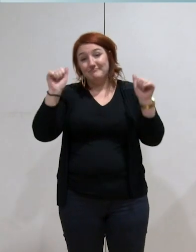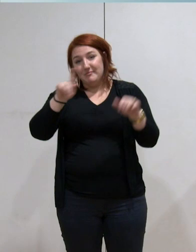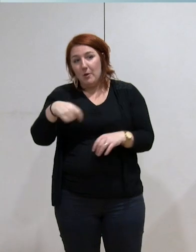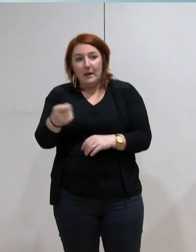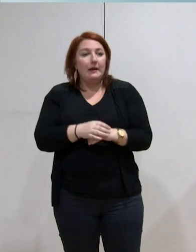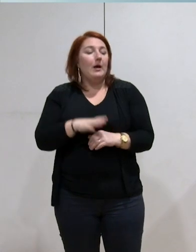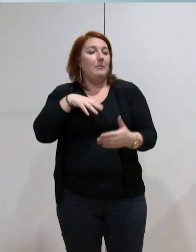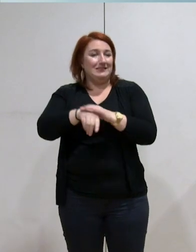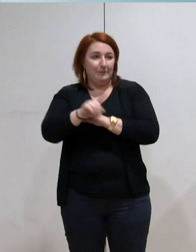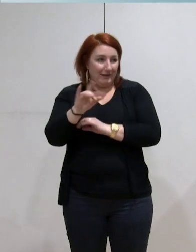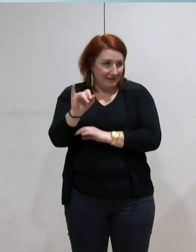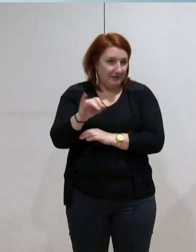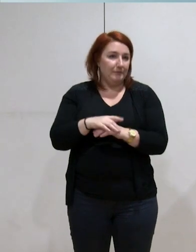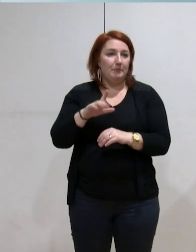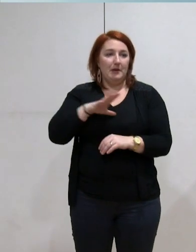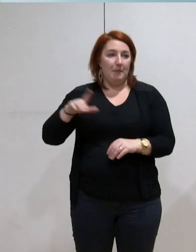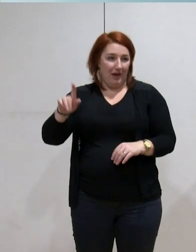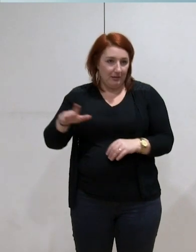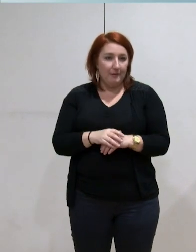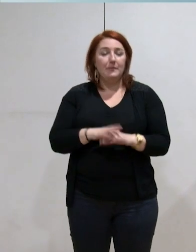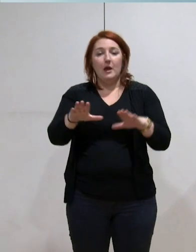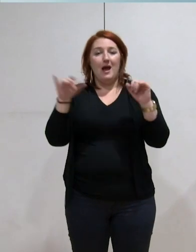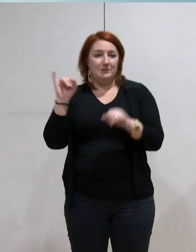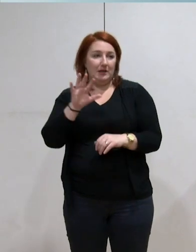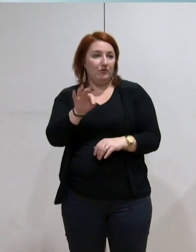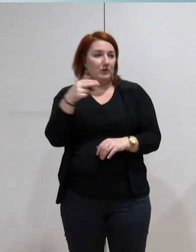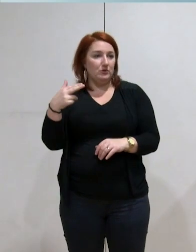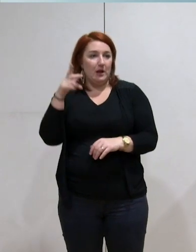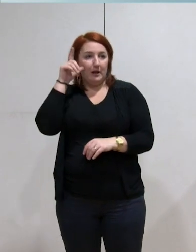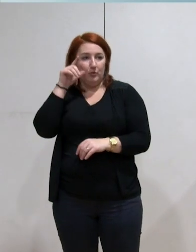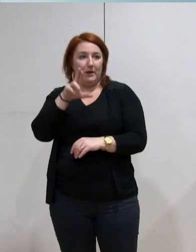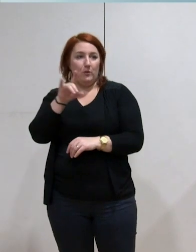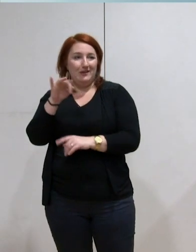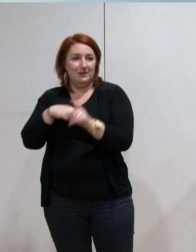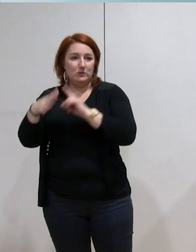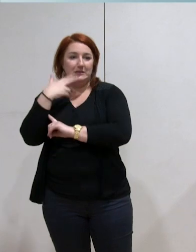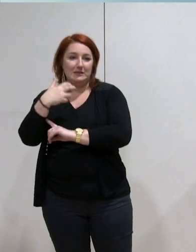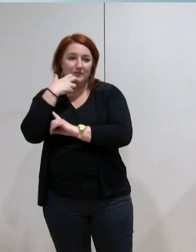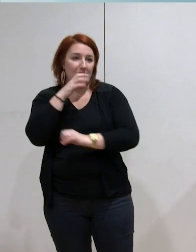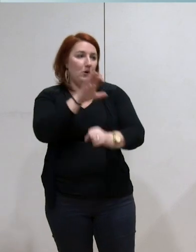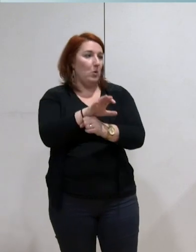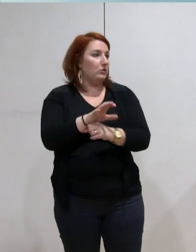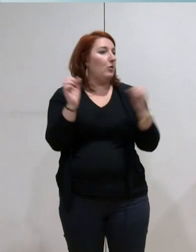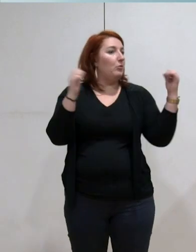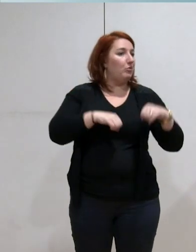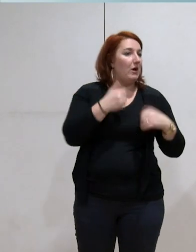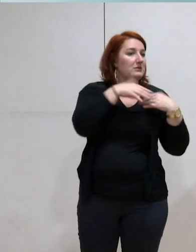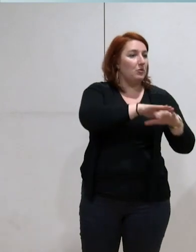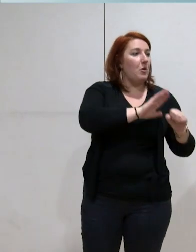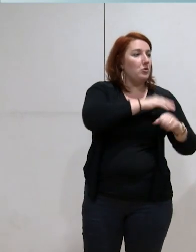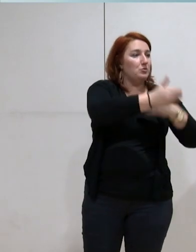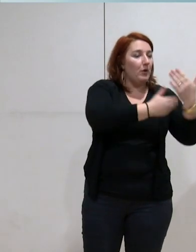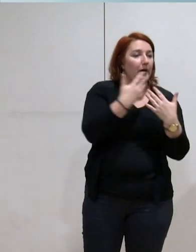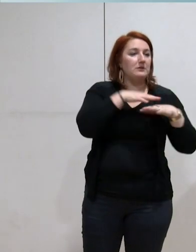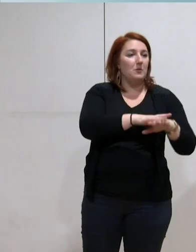vote Christine Garnier qui s'abstient Front national républicain UD sous des civil qui vote contre qui vote pour rassemblement de gauche et de